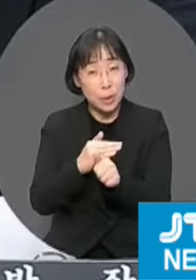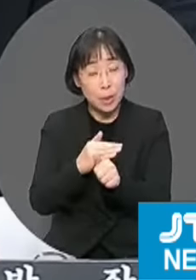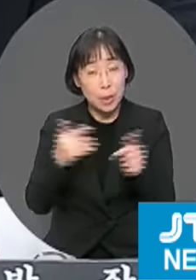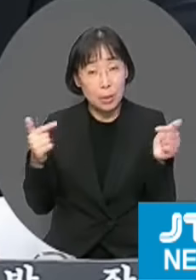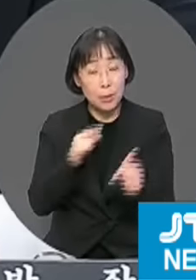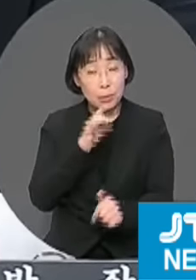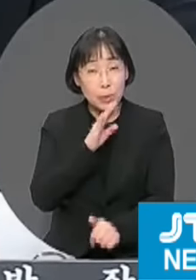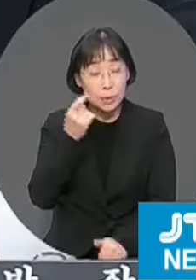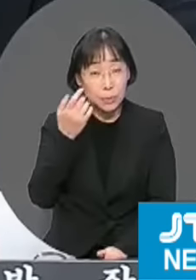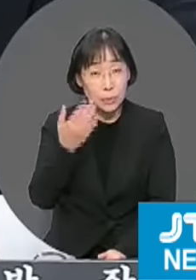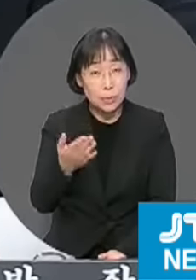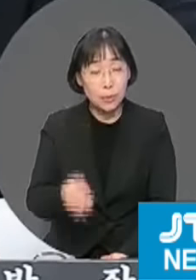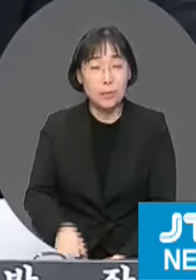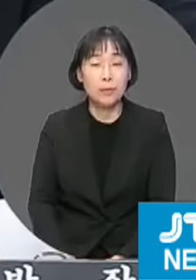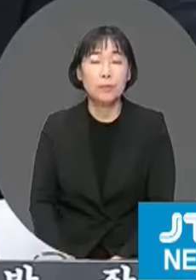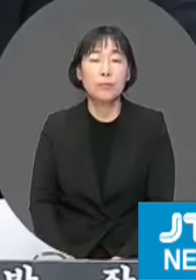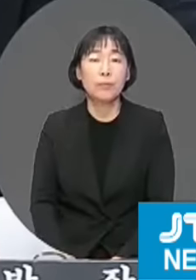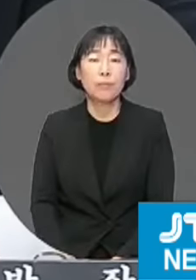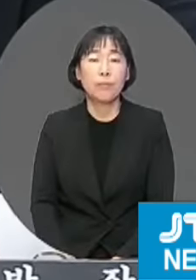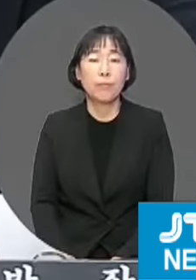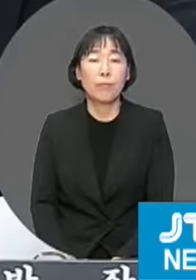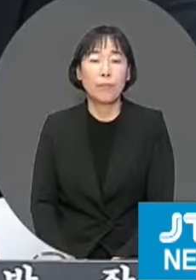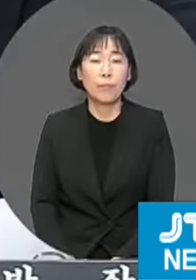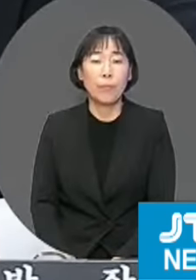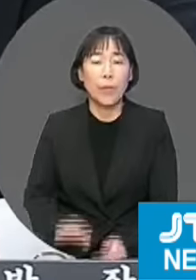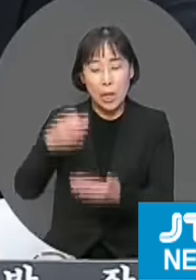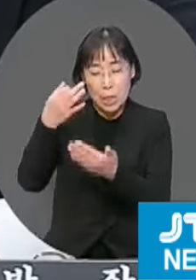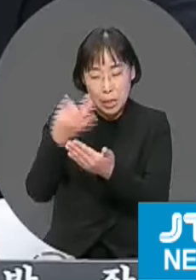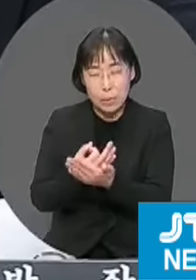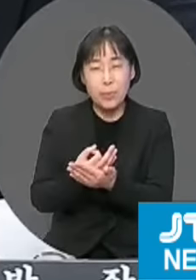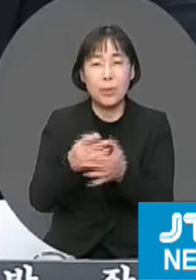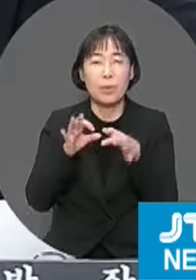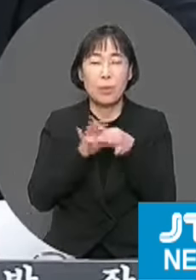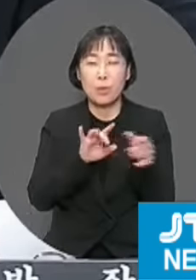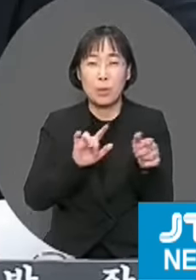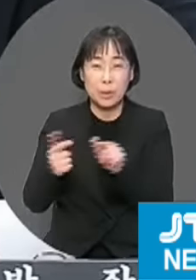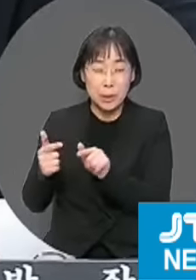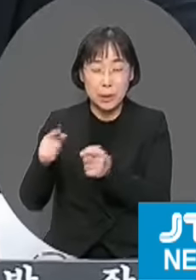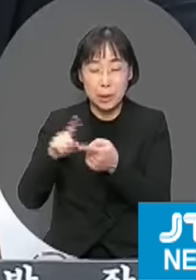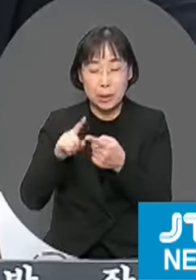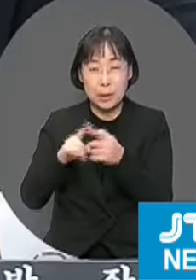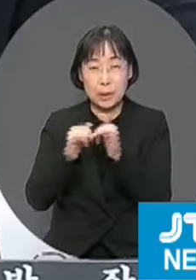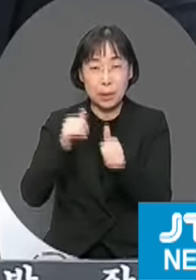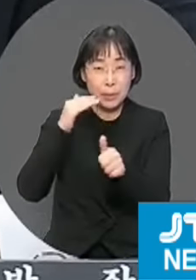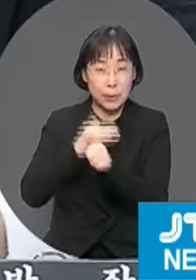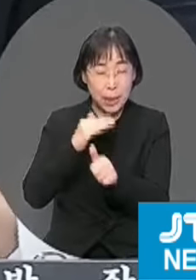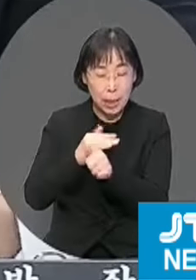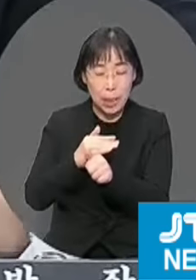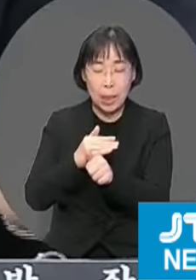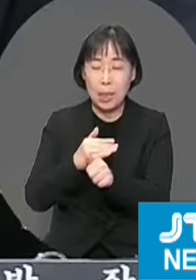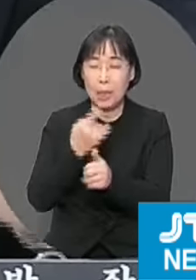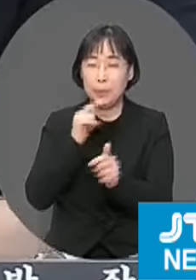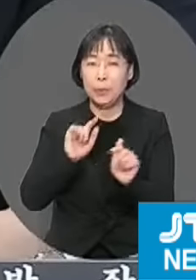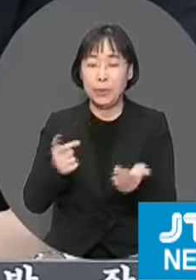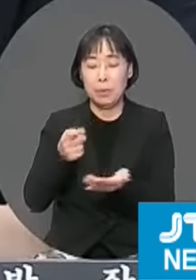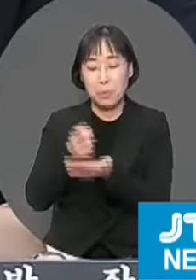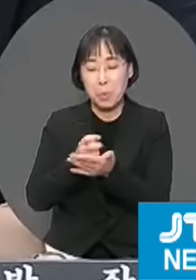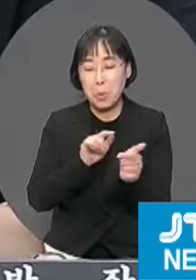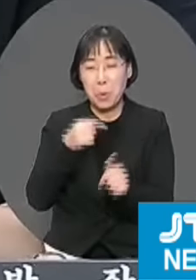구조조정을 법적으로 굉장히 강하게 네. 여러 가지 규제가 많기 때문에 쉽게 할 수 없습니다. 그럼 또 사람 안 자르겠다는 거예요?